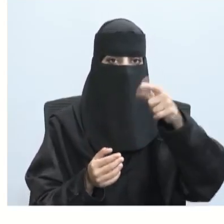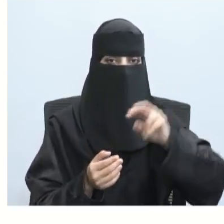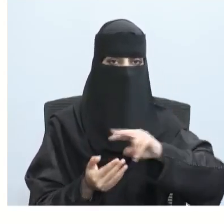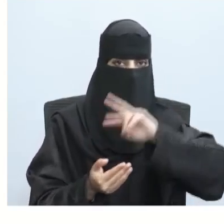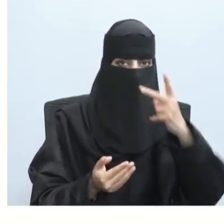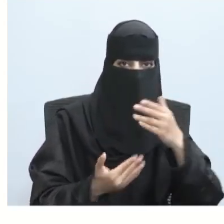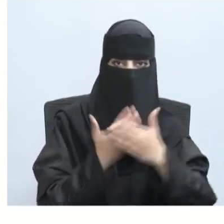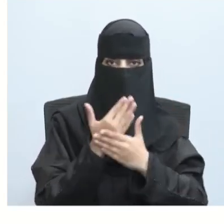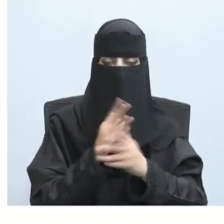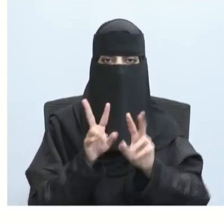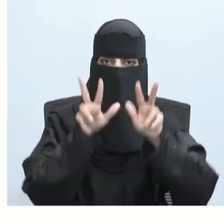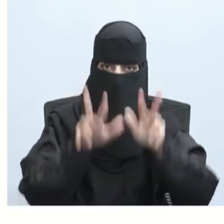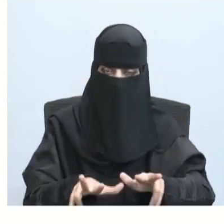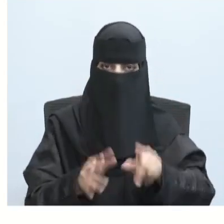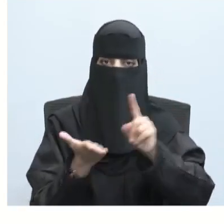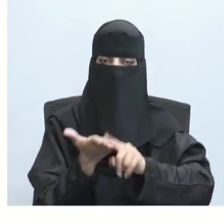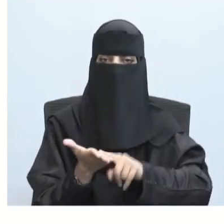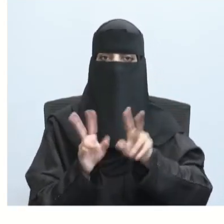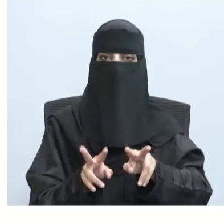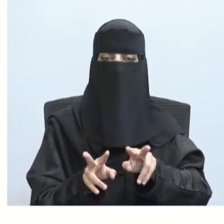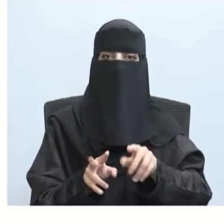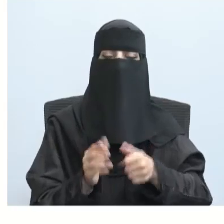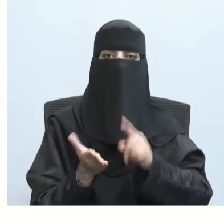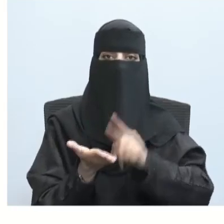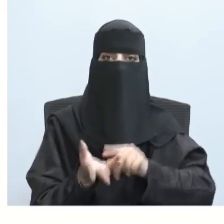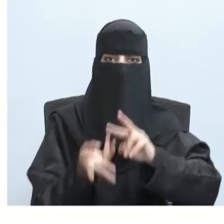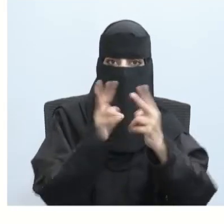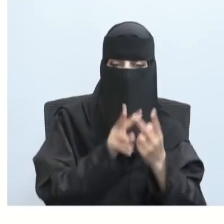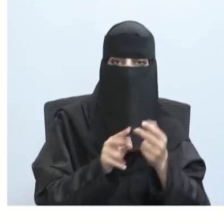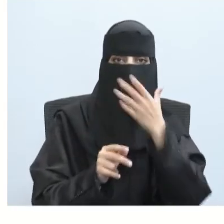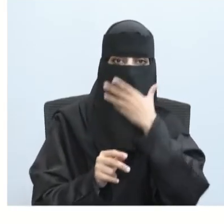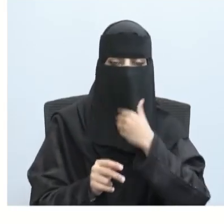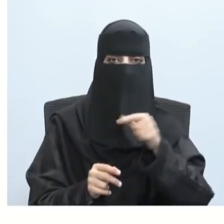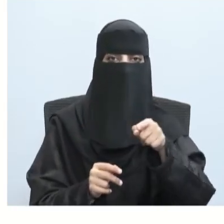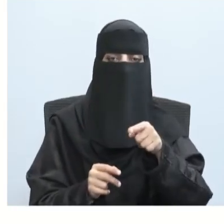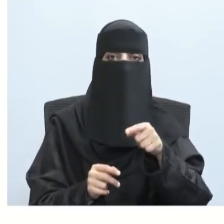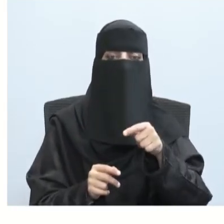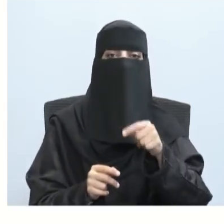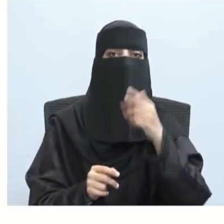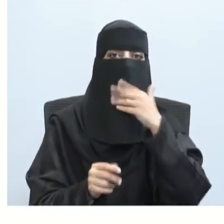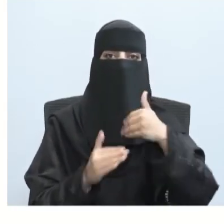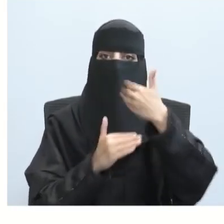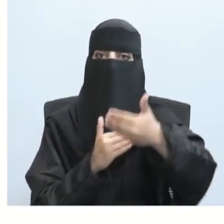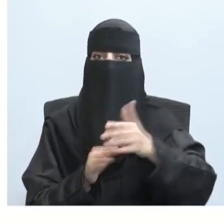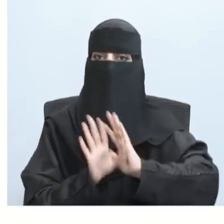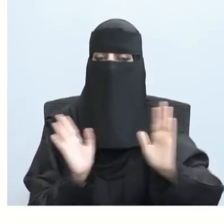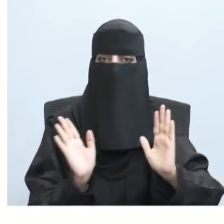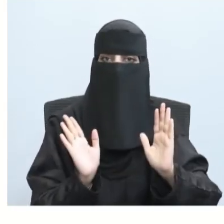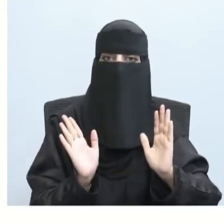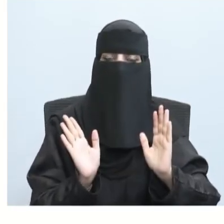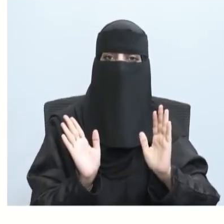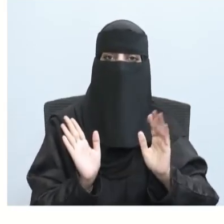يبقى على الماده الاصليه اي انه تغير في الشكل الخارجي للماده فقط ولا